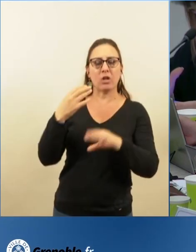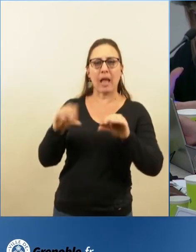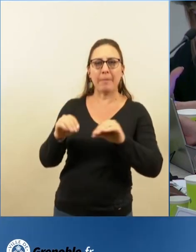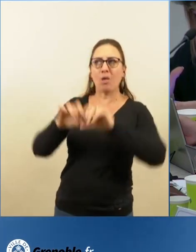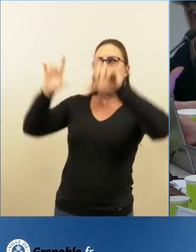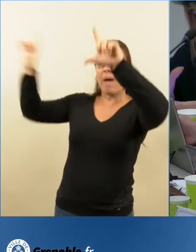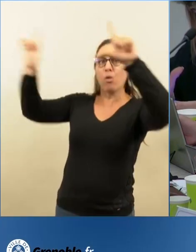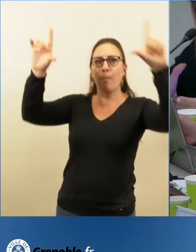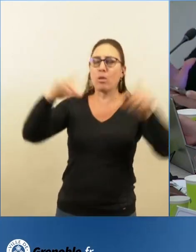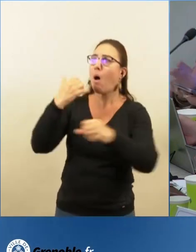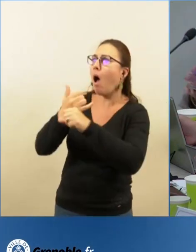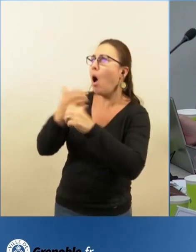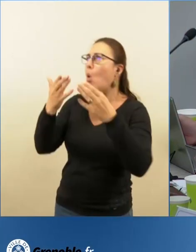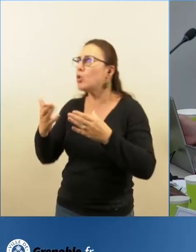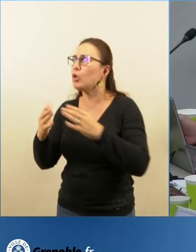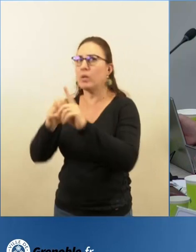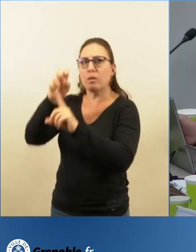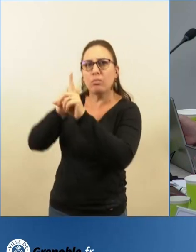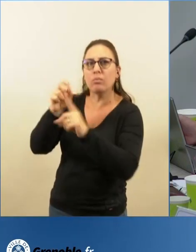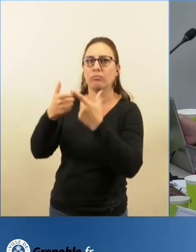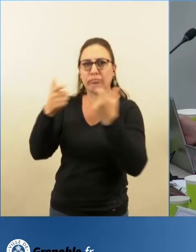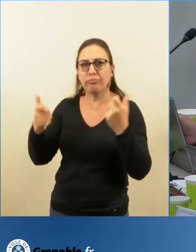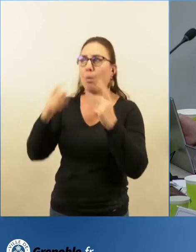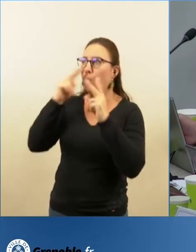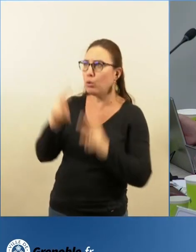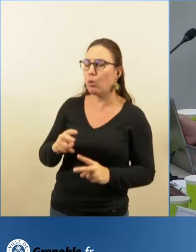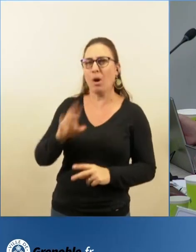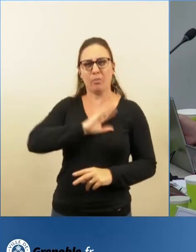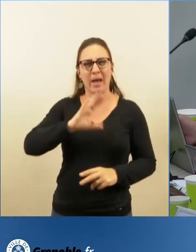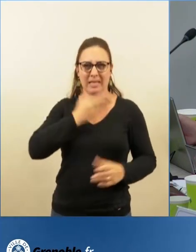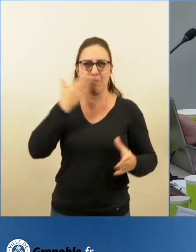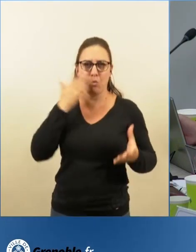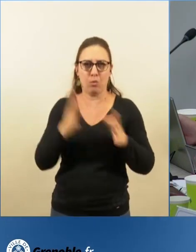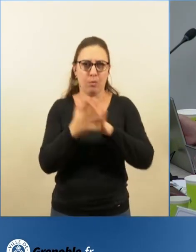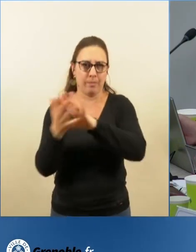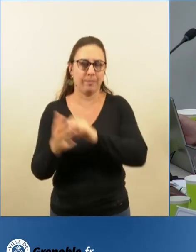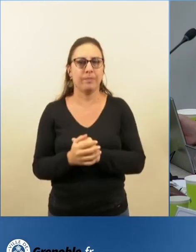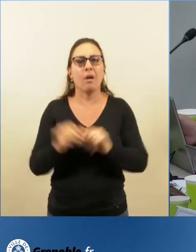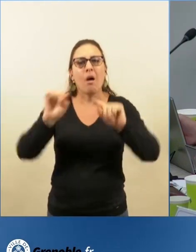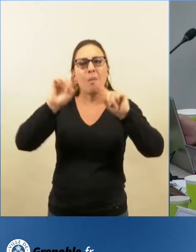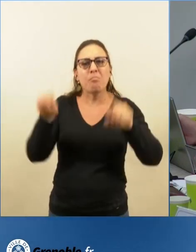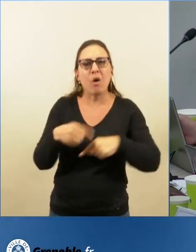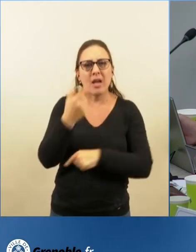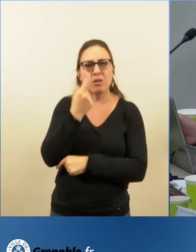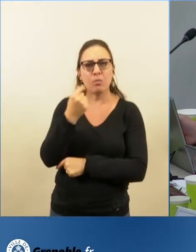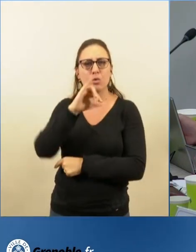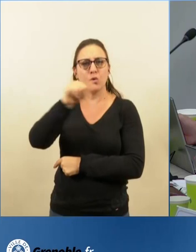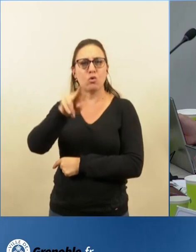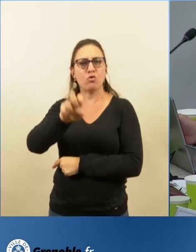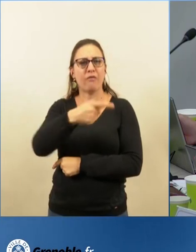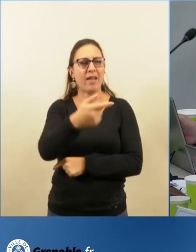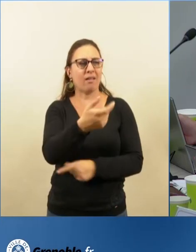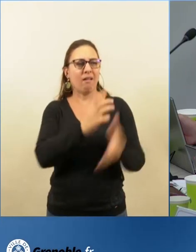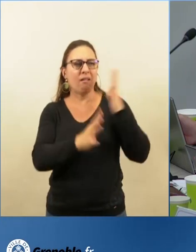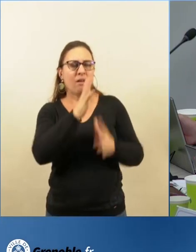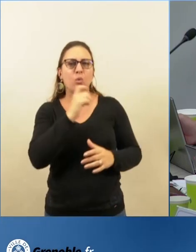et donc à l'adoption de comportement plus vertueux je voudrais faire une toute petite parenthèse sur ce qu'a dit Pierre-André Juven sur les particules fines tout